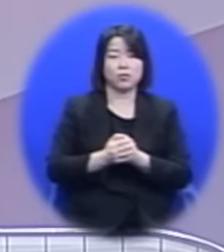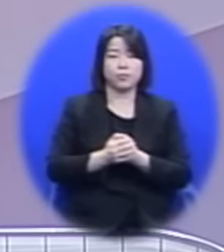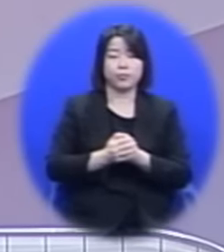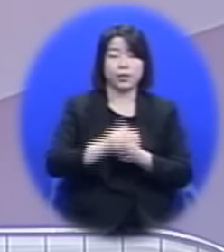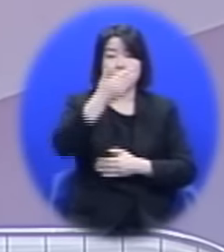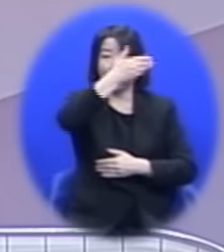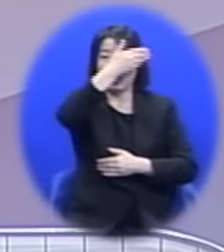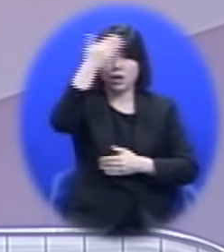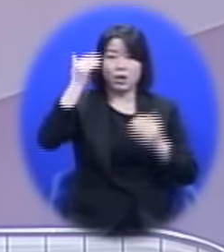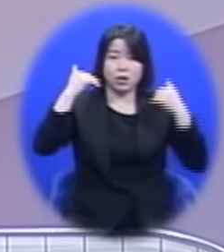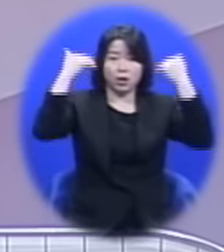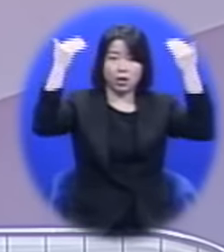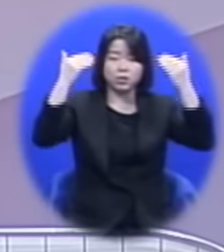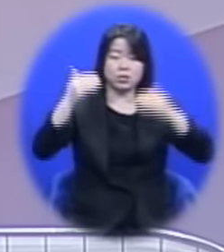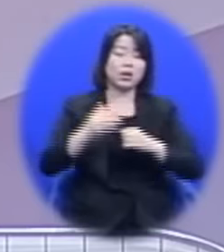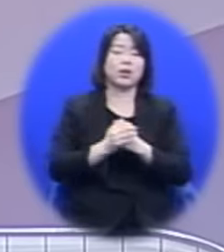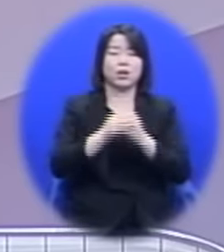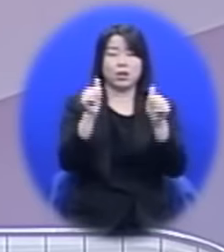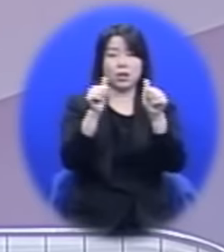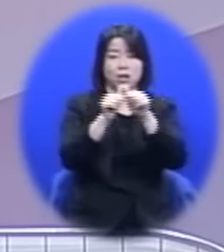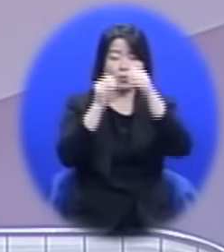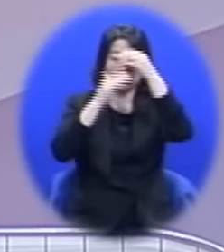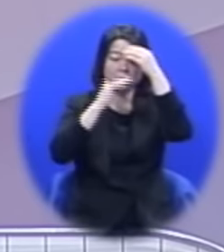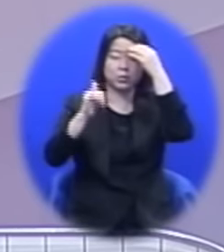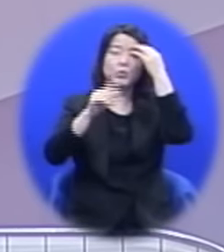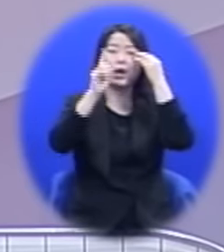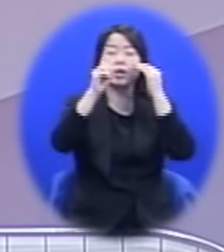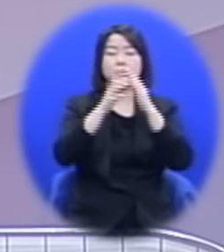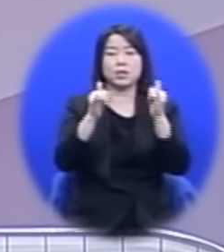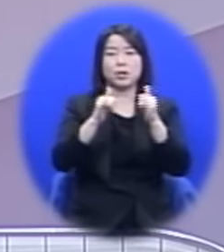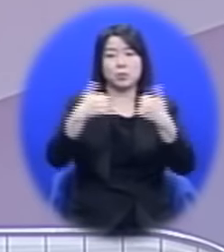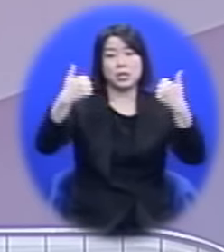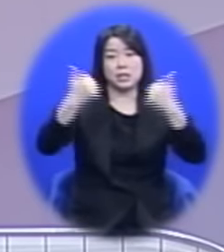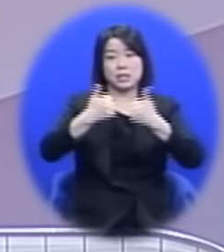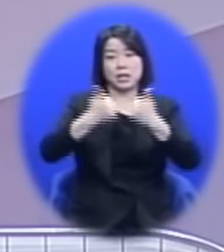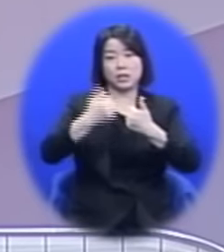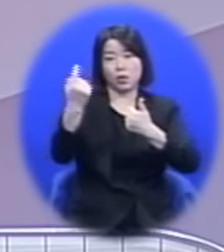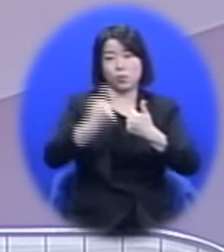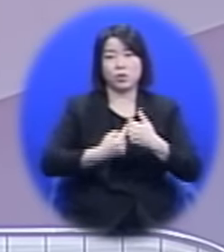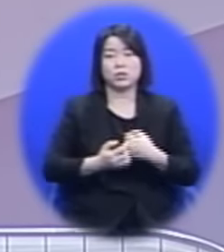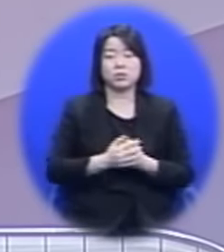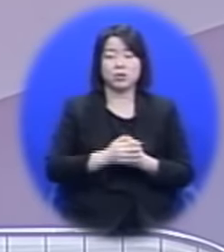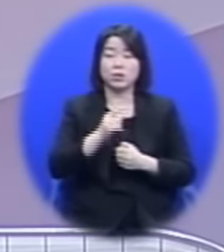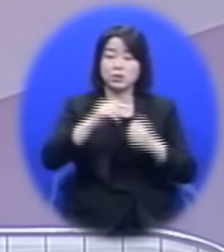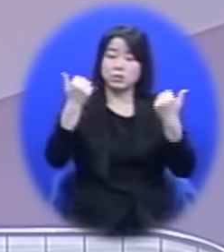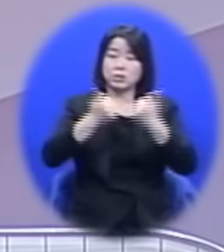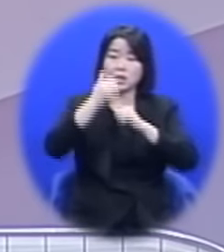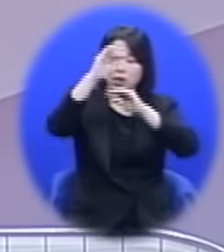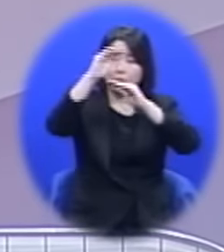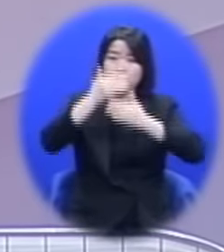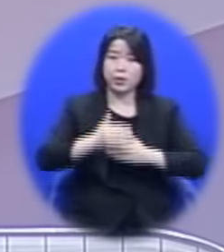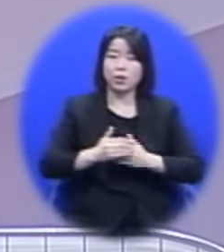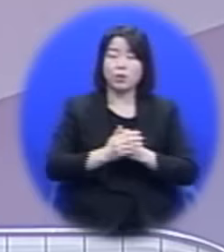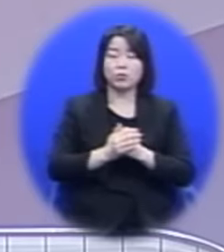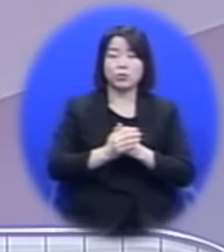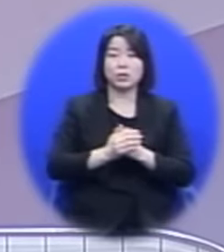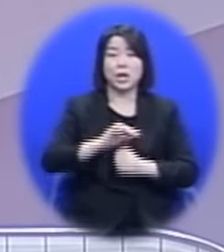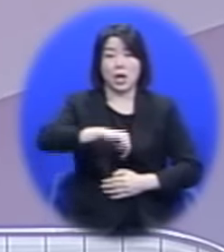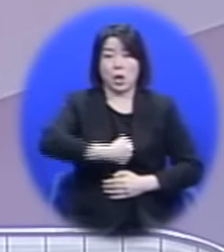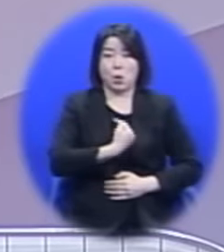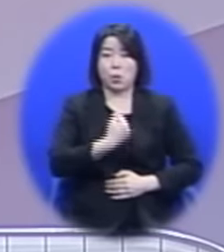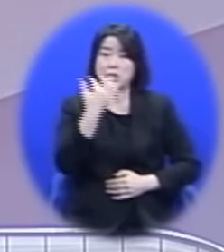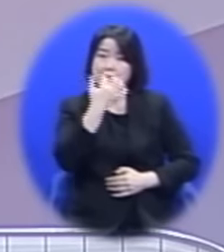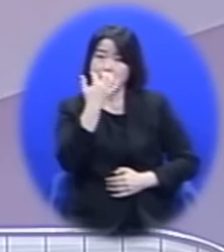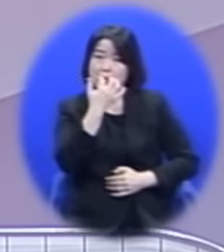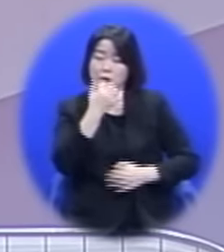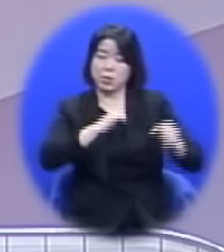청장년 성도 한 분이 상담을 해 오셨어요. 그 상담의 내용은 자유행위에 대한